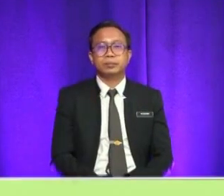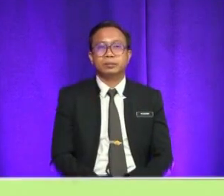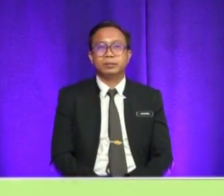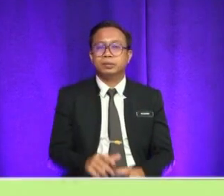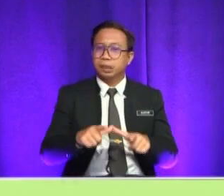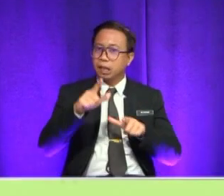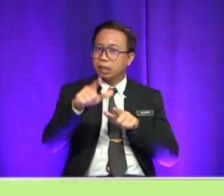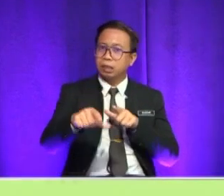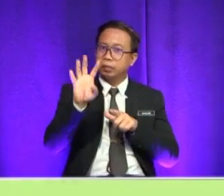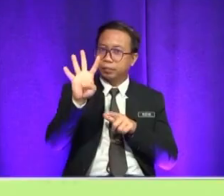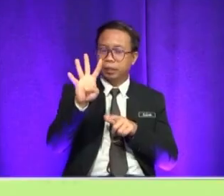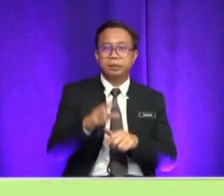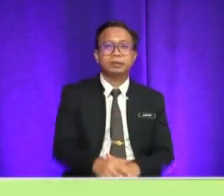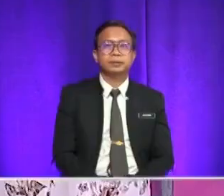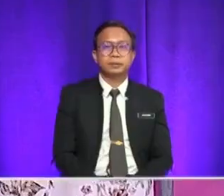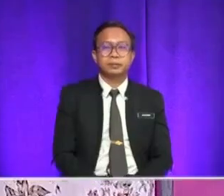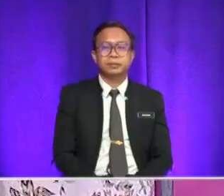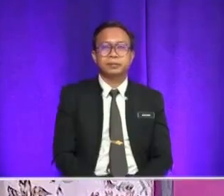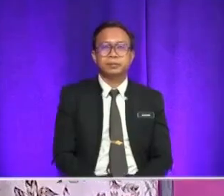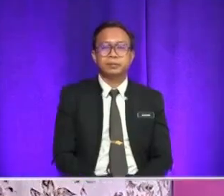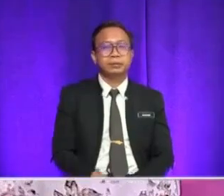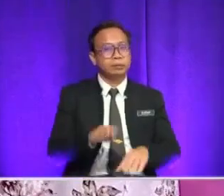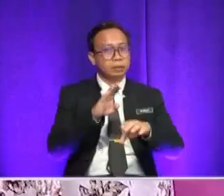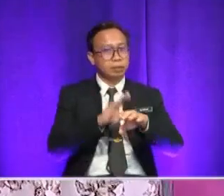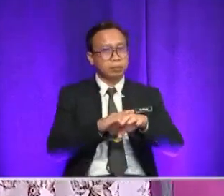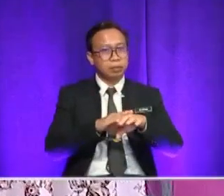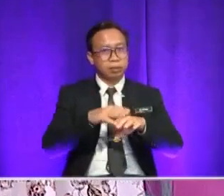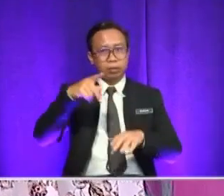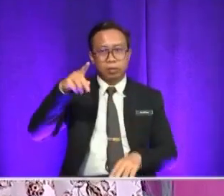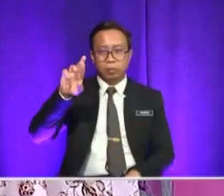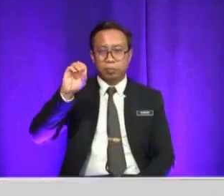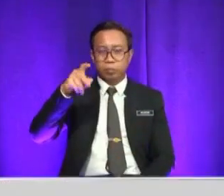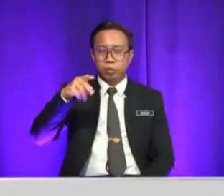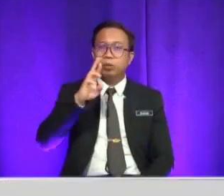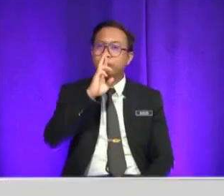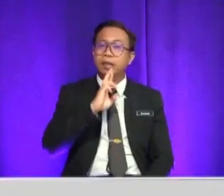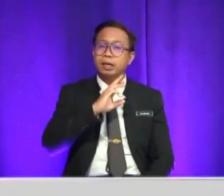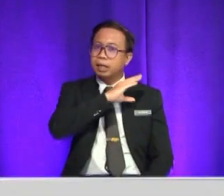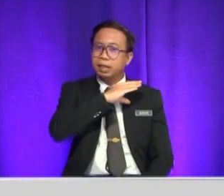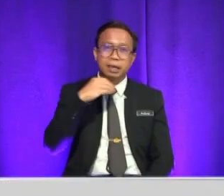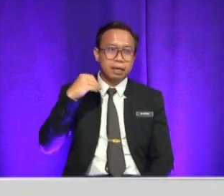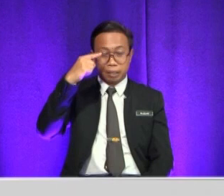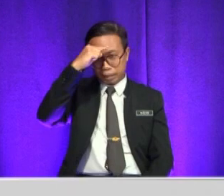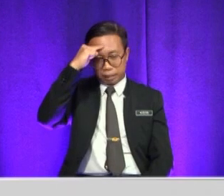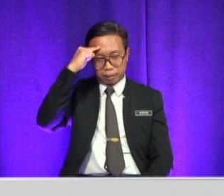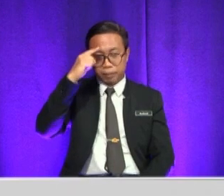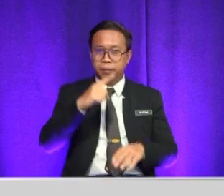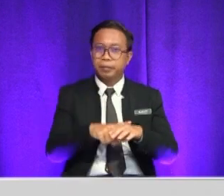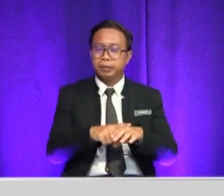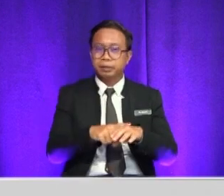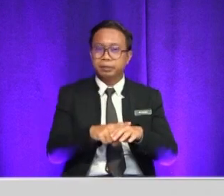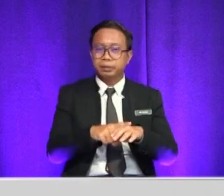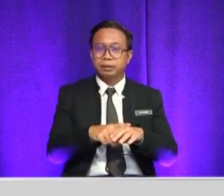yang keempat. Okey. Sentuhkan prop merah dan prop hitam pada komponen yang hendak